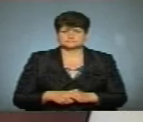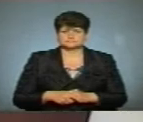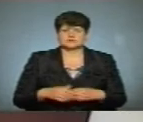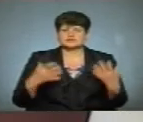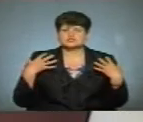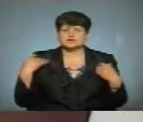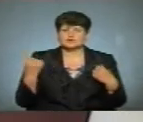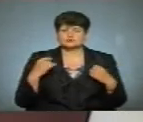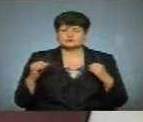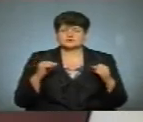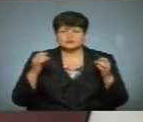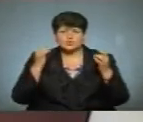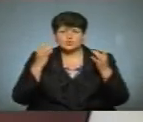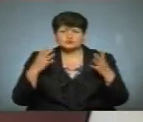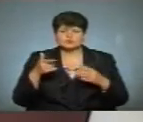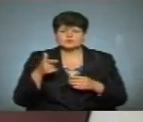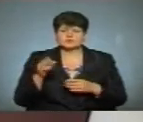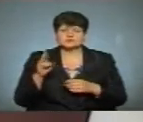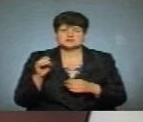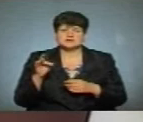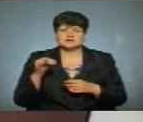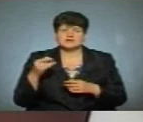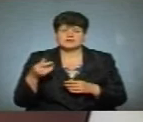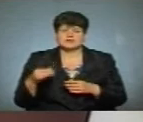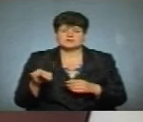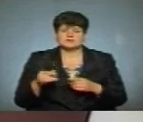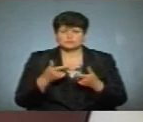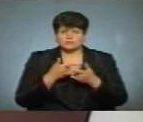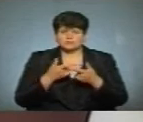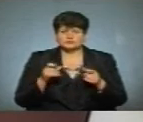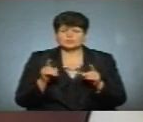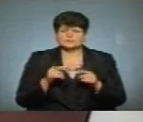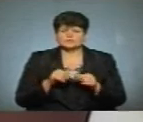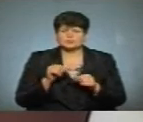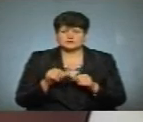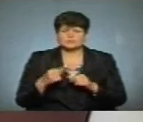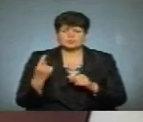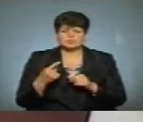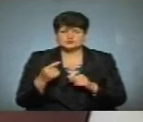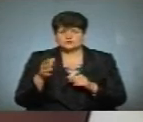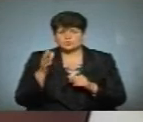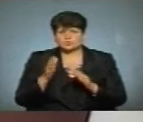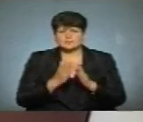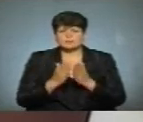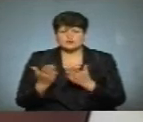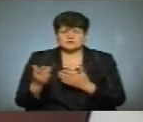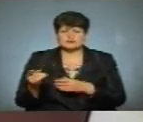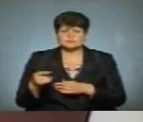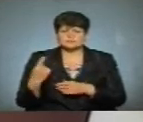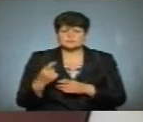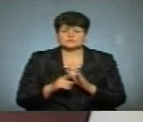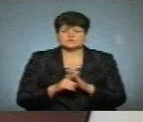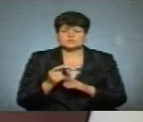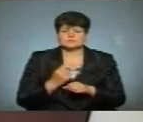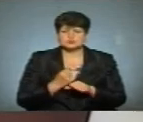Начальник обласного управління культури Григорій Шергей повідомив кореспондентам Суспільного, що окрім обласної наукової бібліотеки, на Тернопільщині